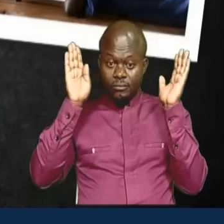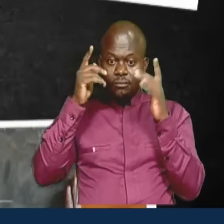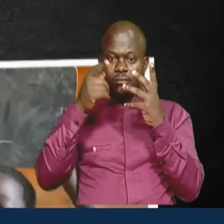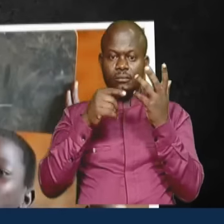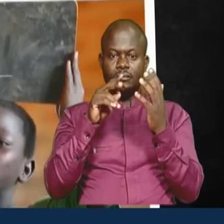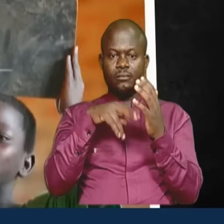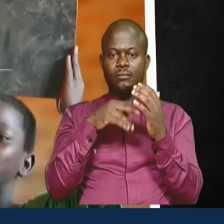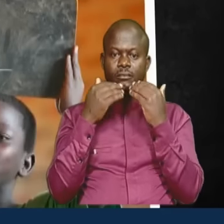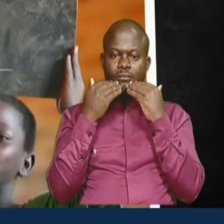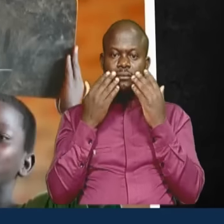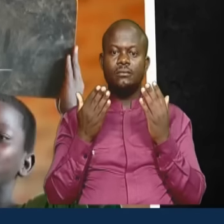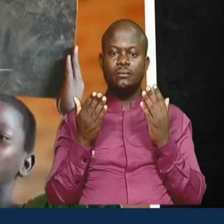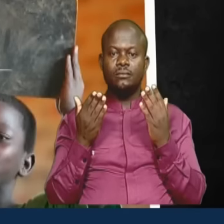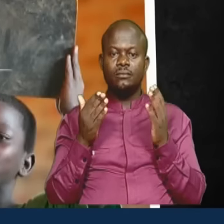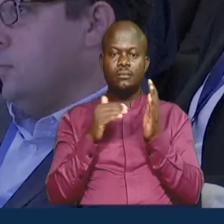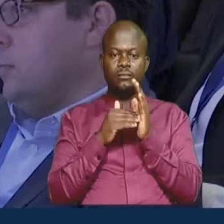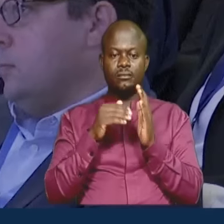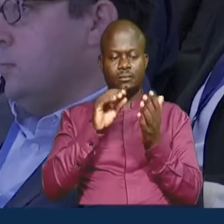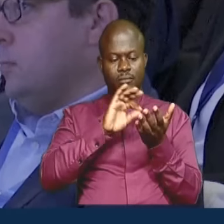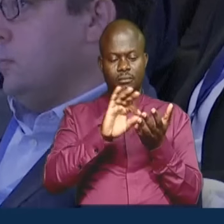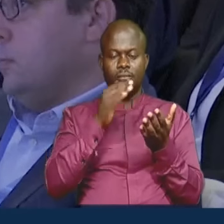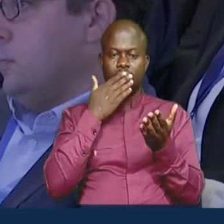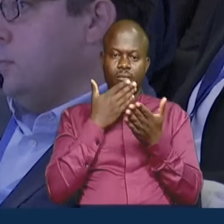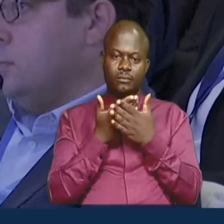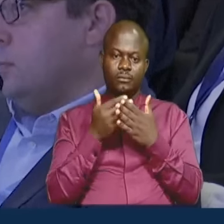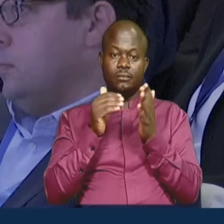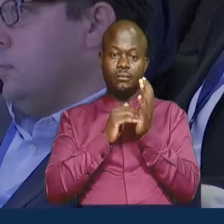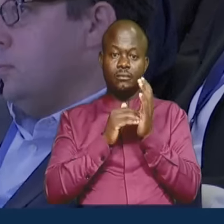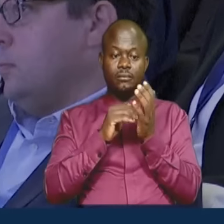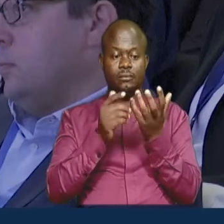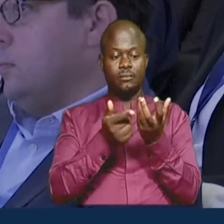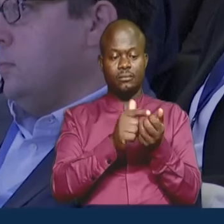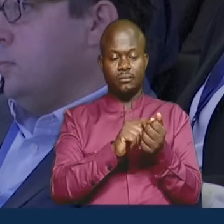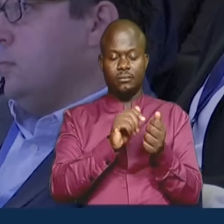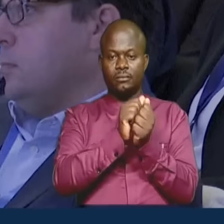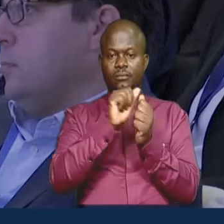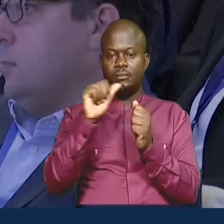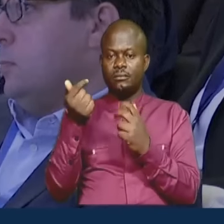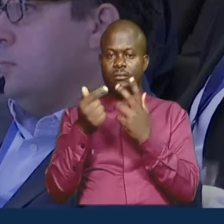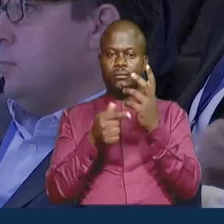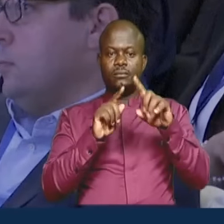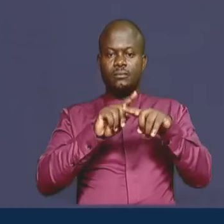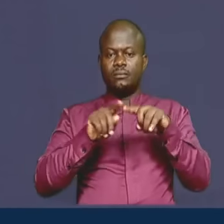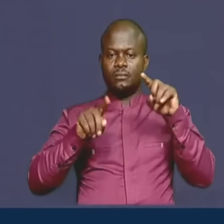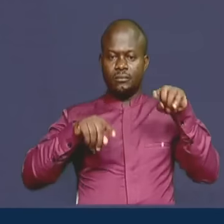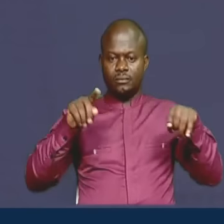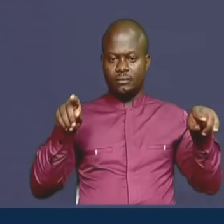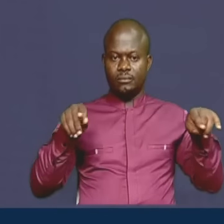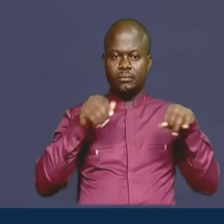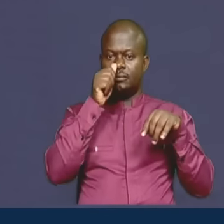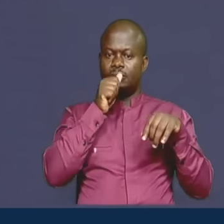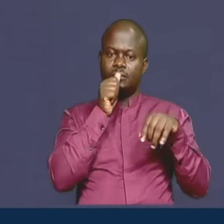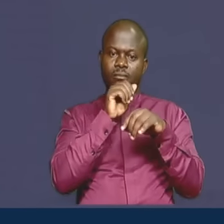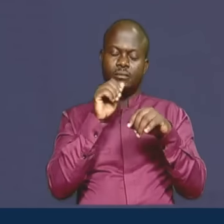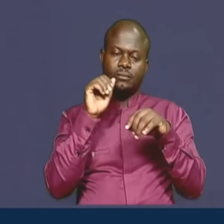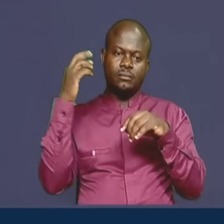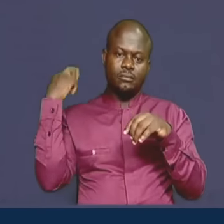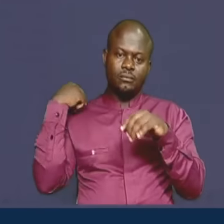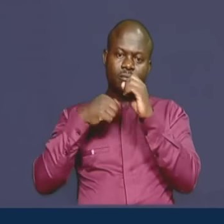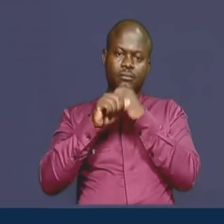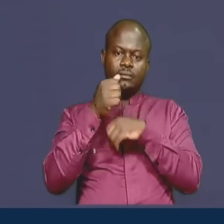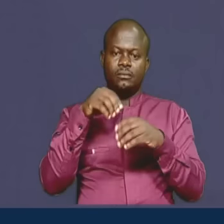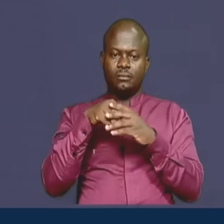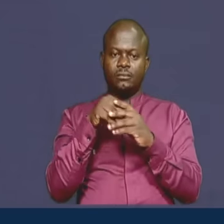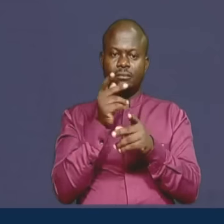basomye. Harimo n'ikibazo cyo kwandika neza ndetse no kubara n'ibindi bitandukanye. Umunyamabanga nshingwabikorwa w'umuryango wita ku burezi